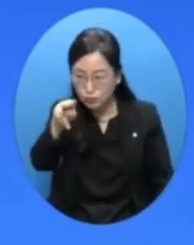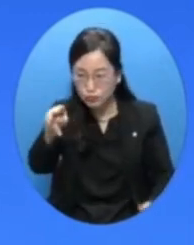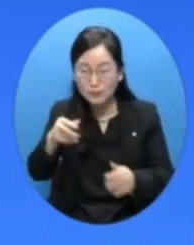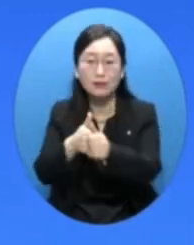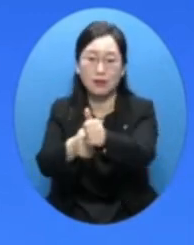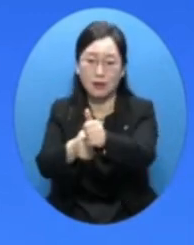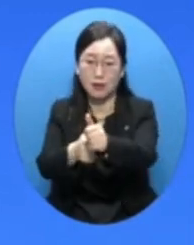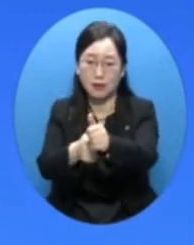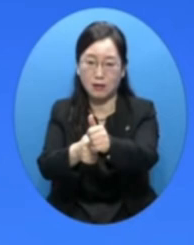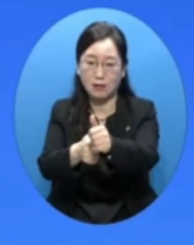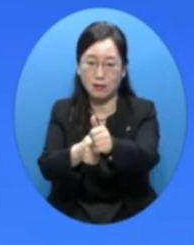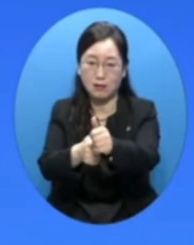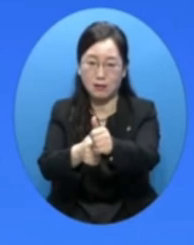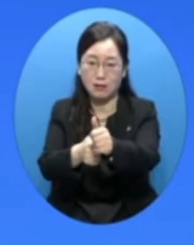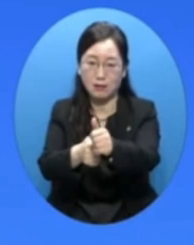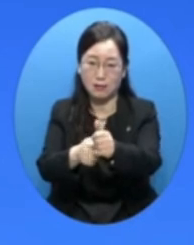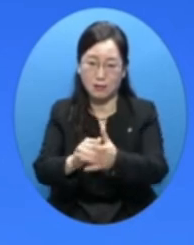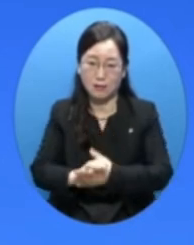받습니다.